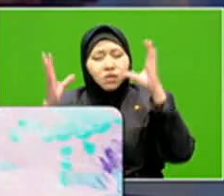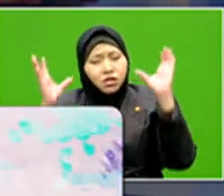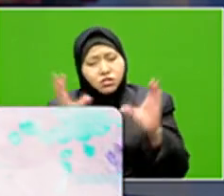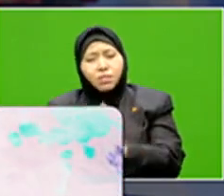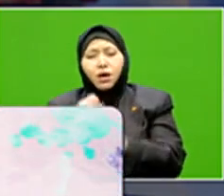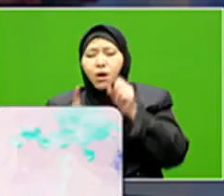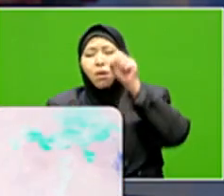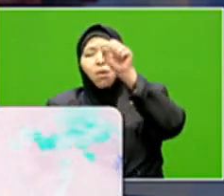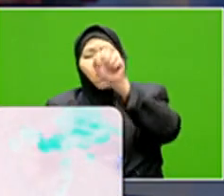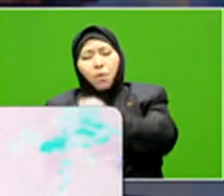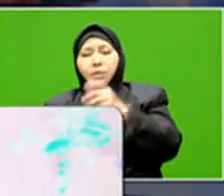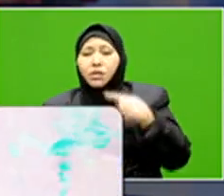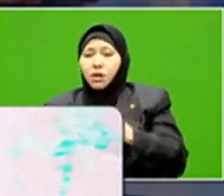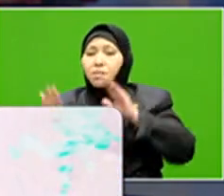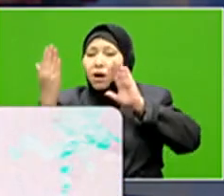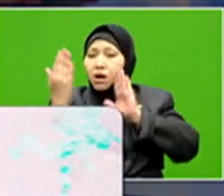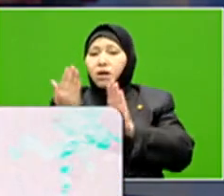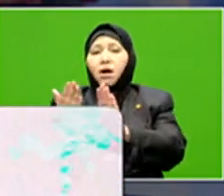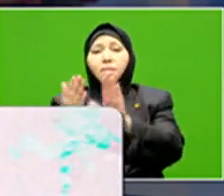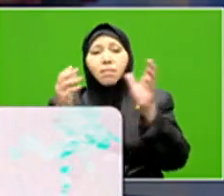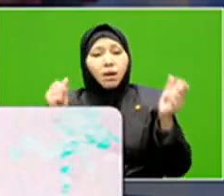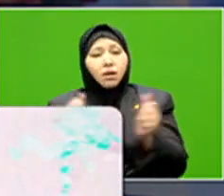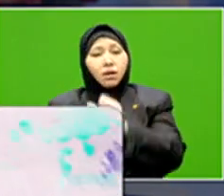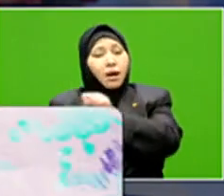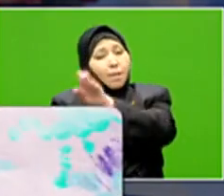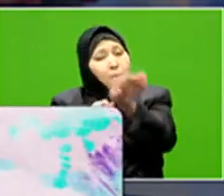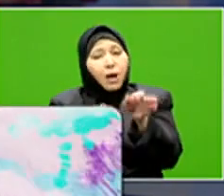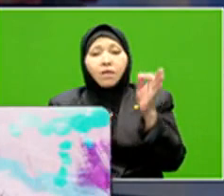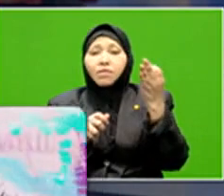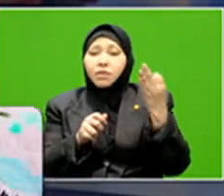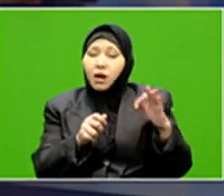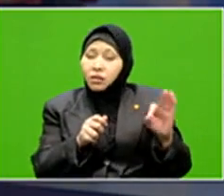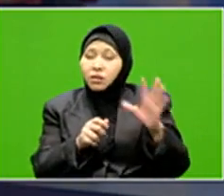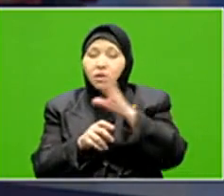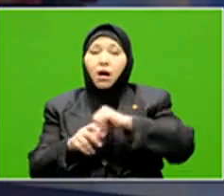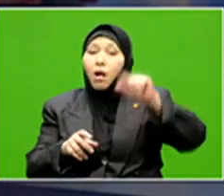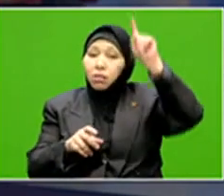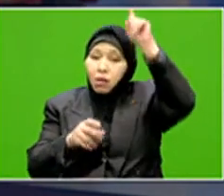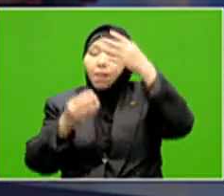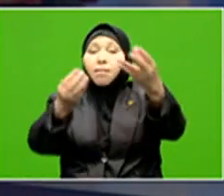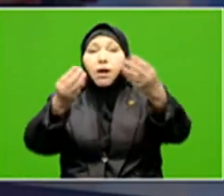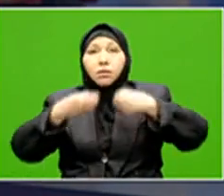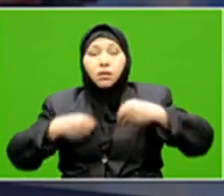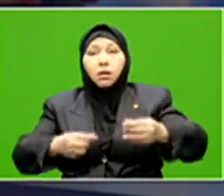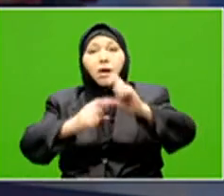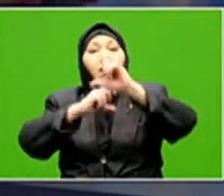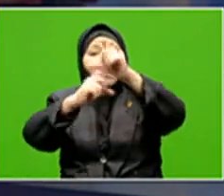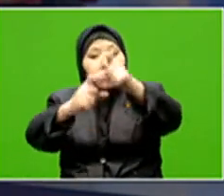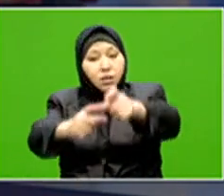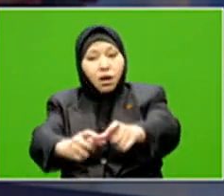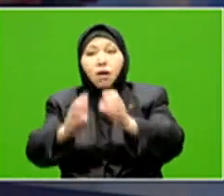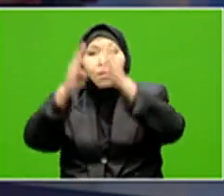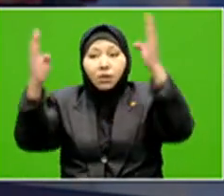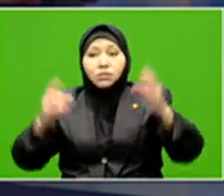melanda, ketika kita berhadapan dengan pandemik COVID-19. Allah memberikan anugerah yang besar kepada kita, Al-Quran.